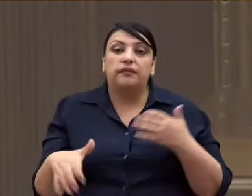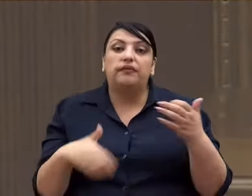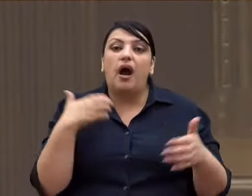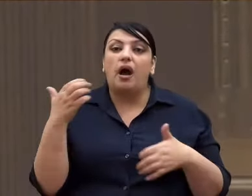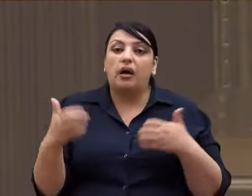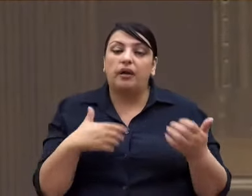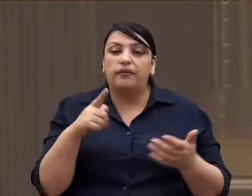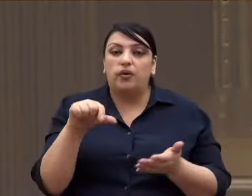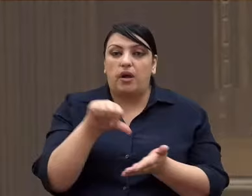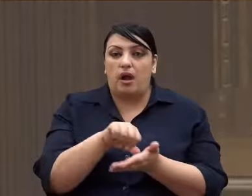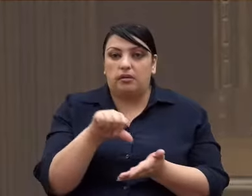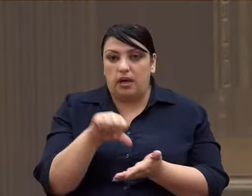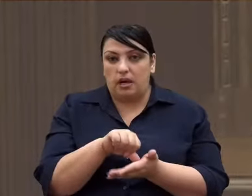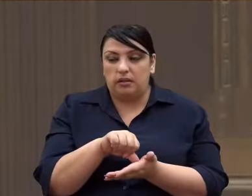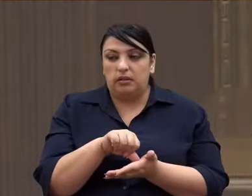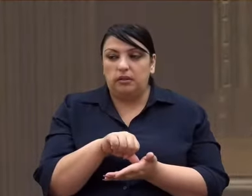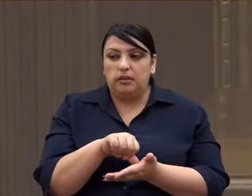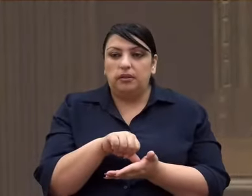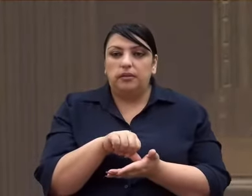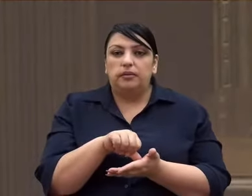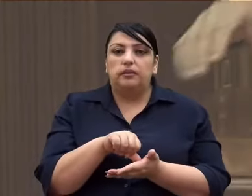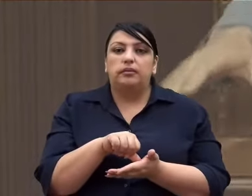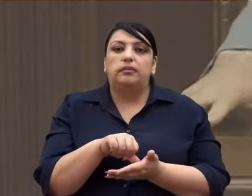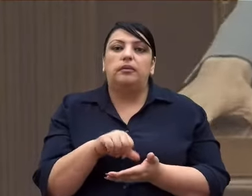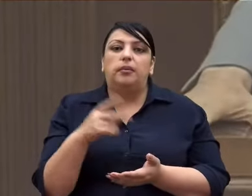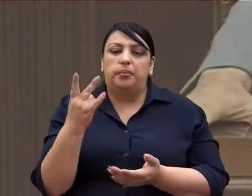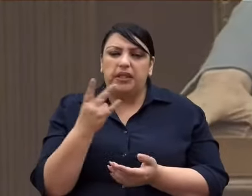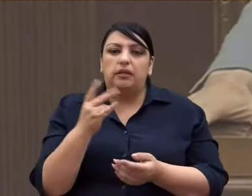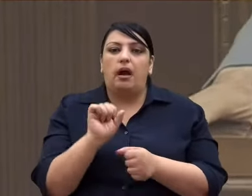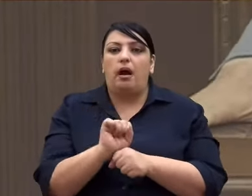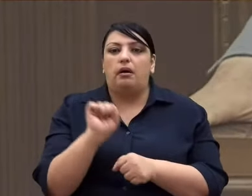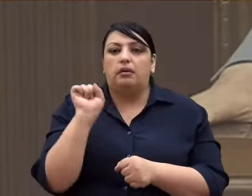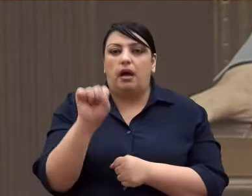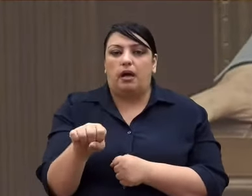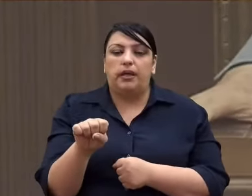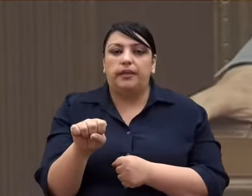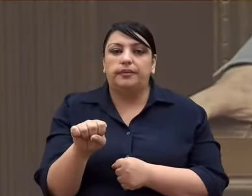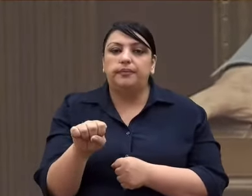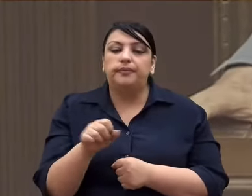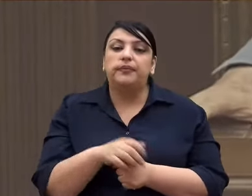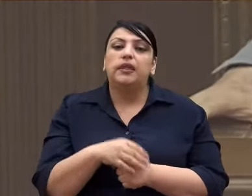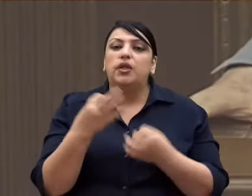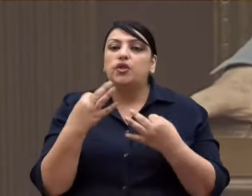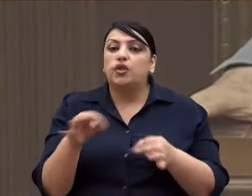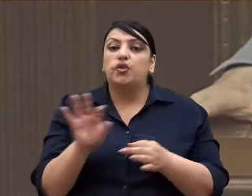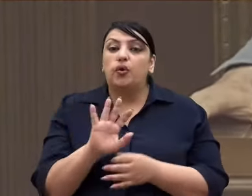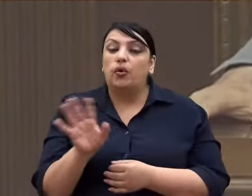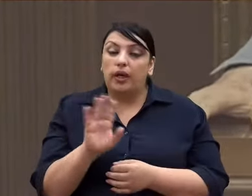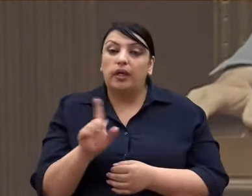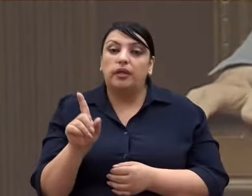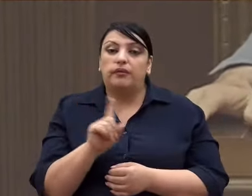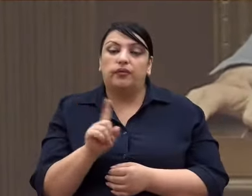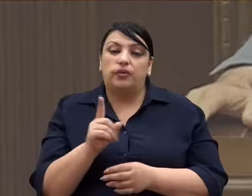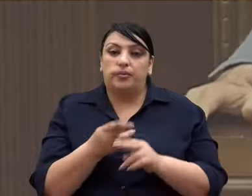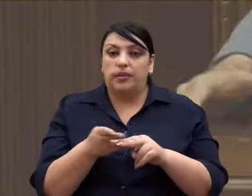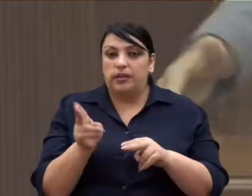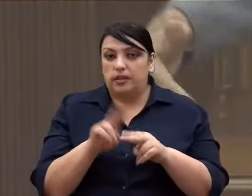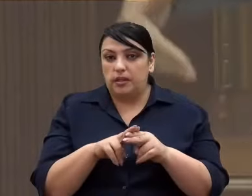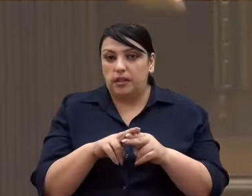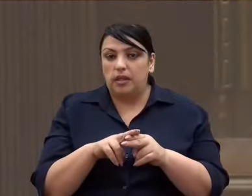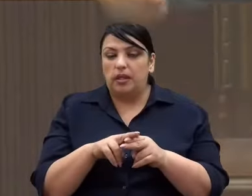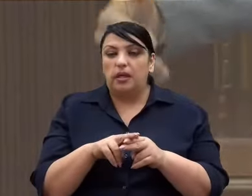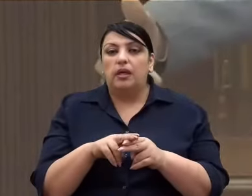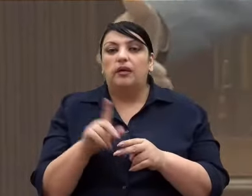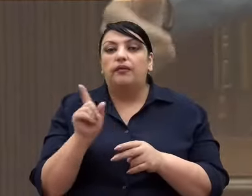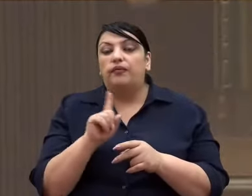որ առկա են, պիտի հաղթահարենք, թույլ չտանք, որպեսզի մի բան,